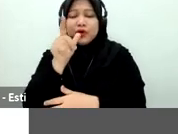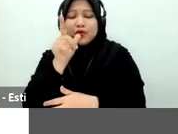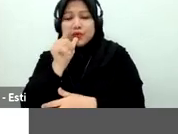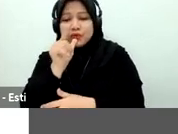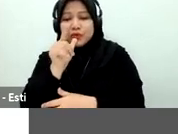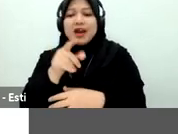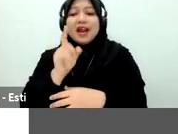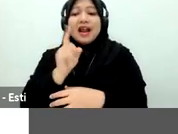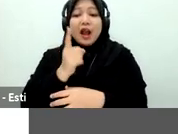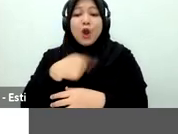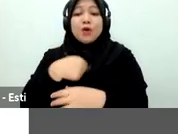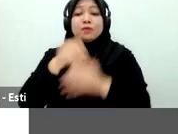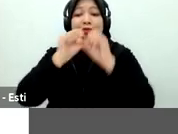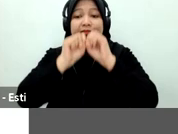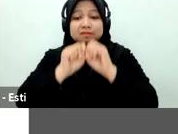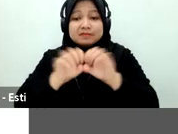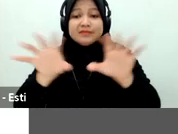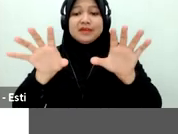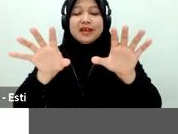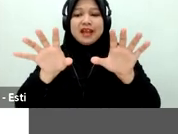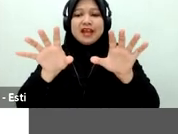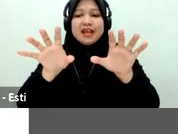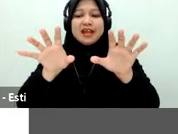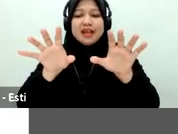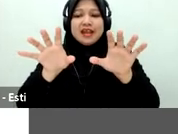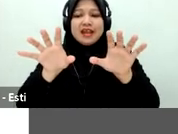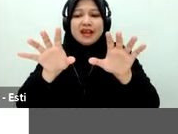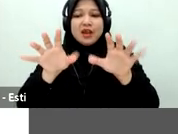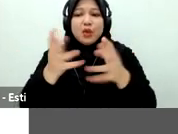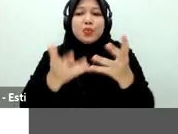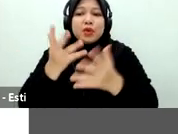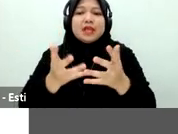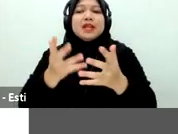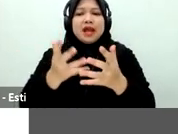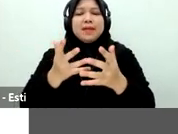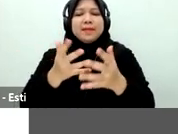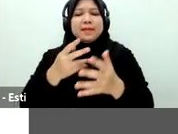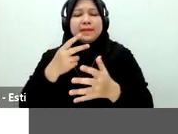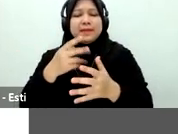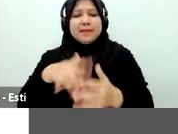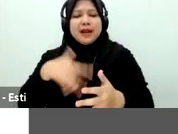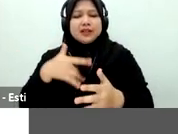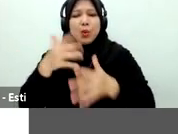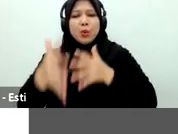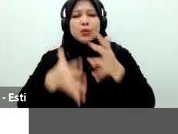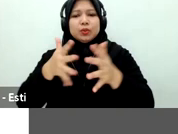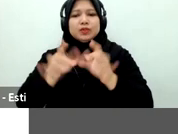sampaikan menjadi apa dipahami sebagai berbeda barangkali seperti dalam bahasa-bahasa